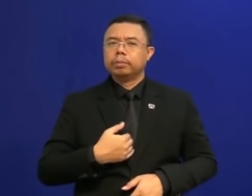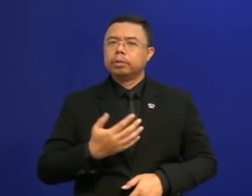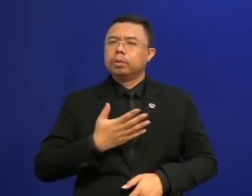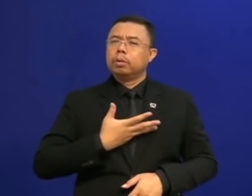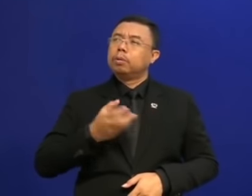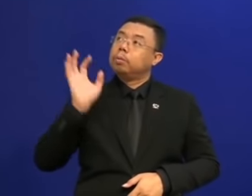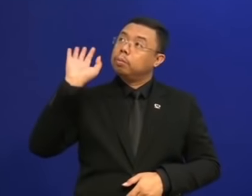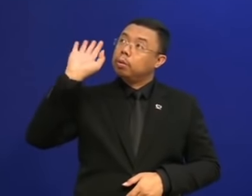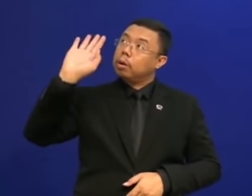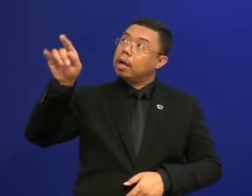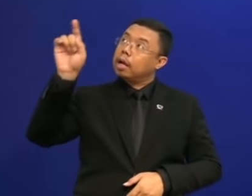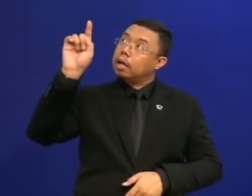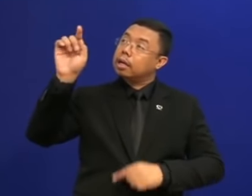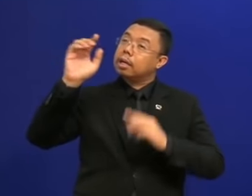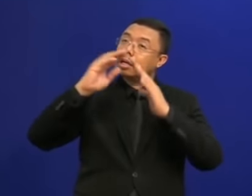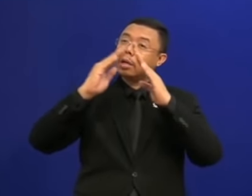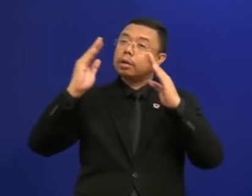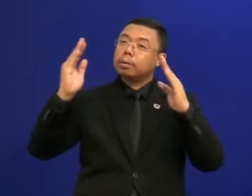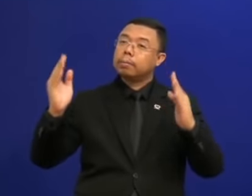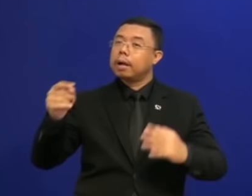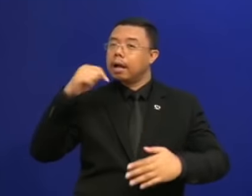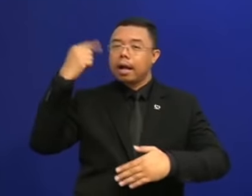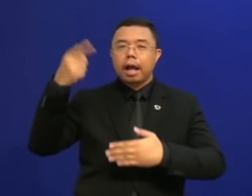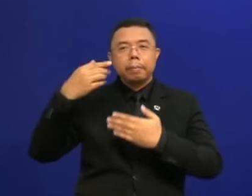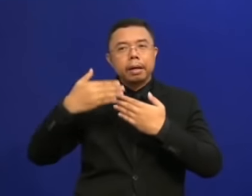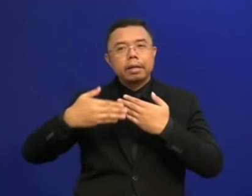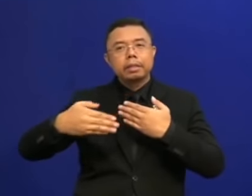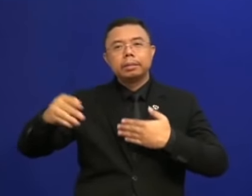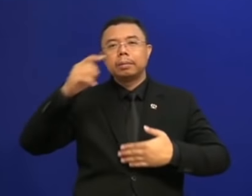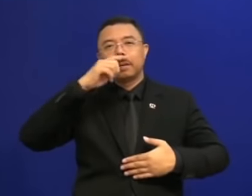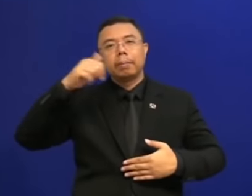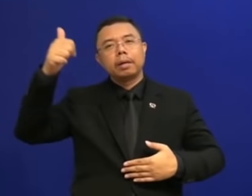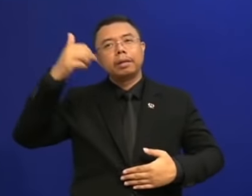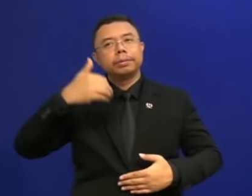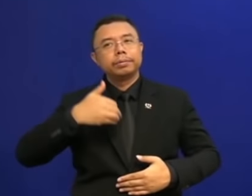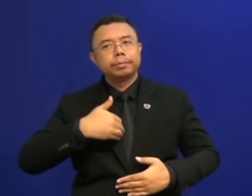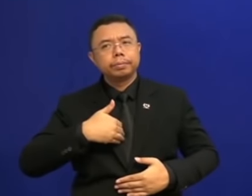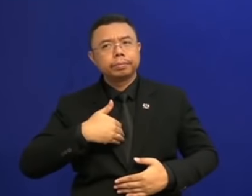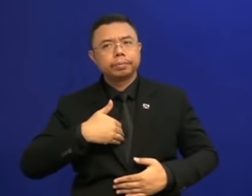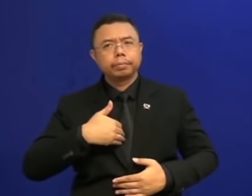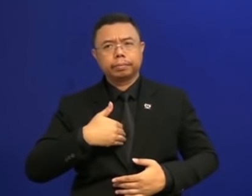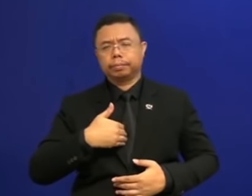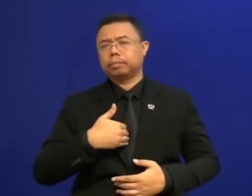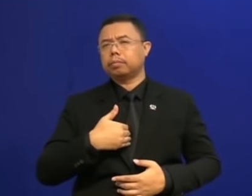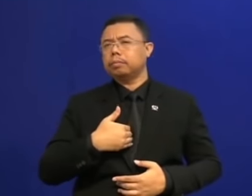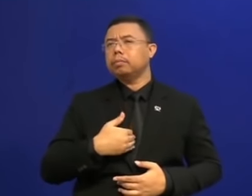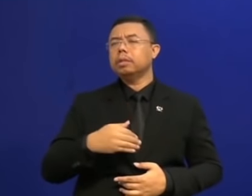ku pulang ke rumah abadi Bapakku.